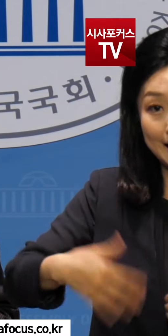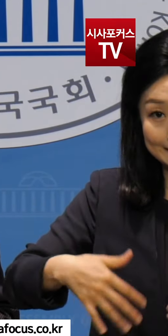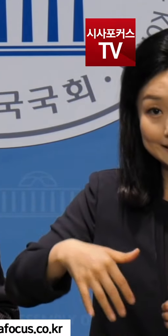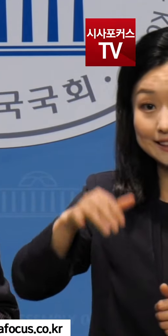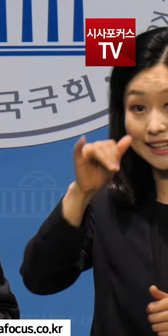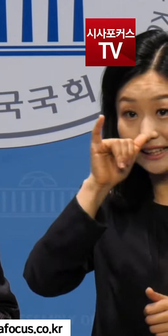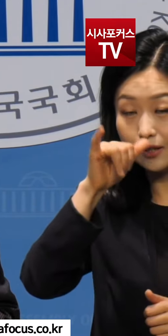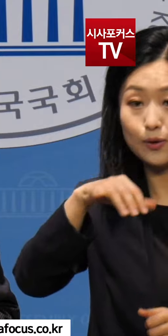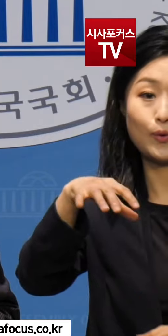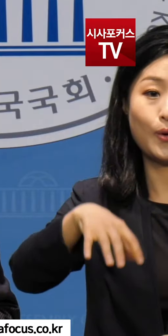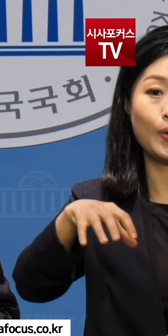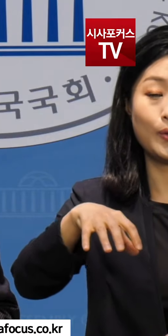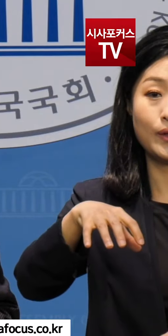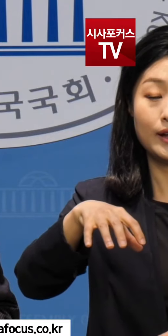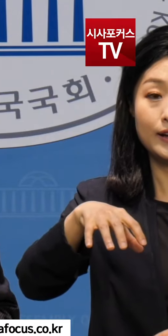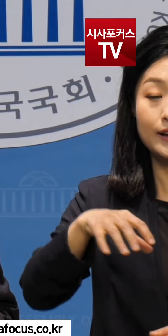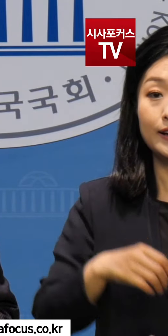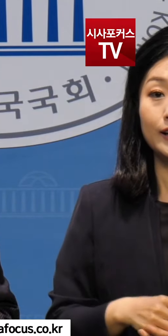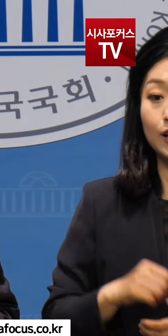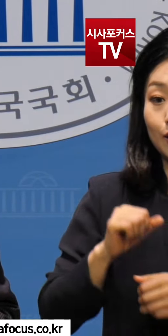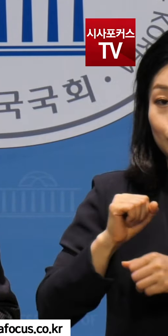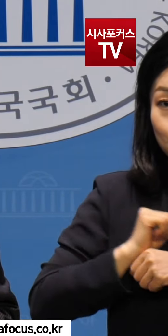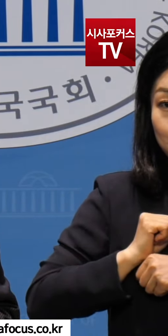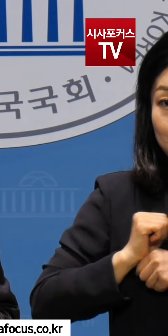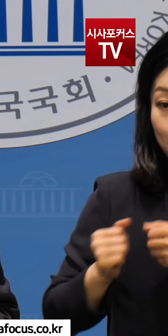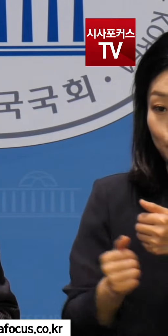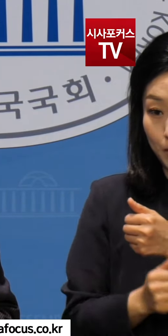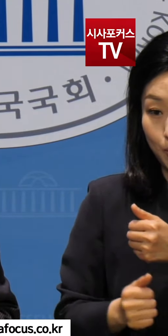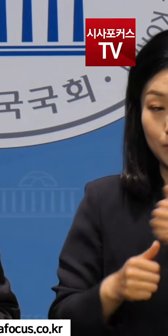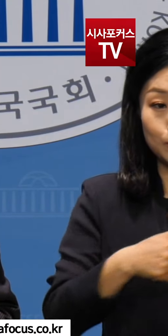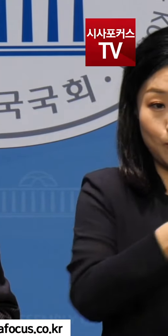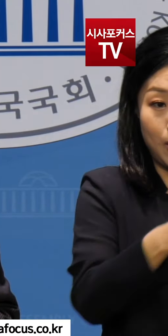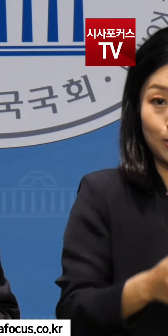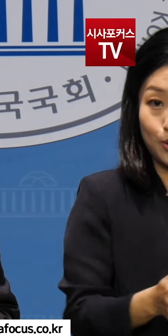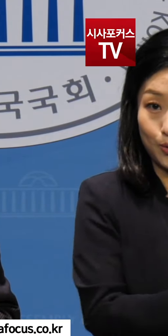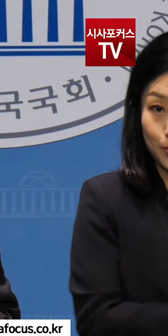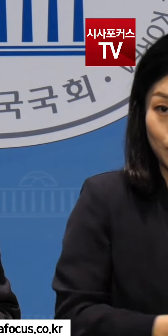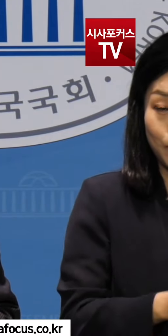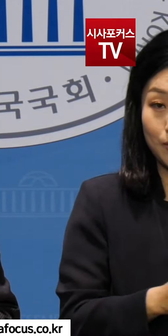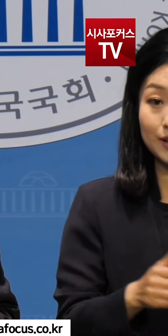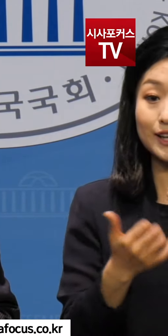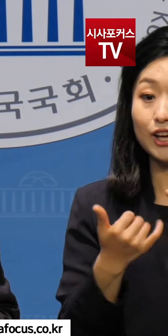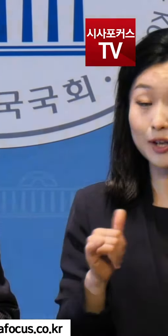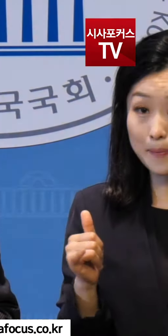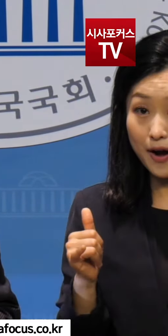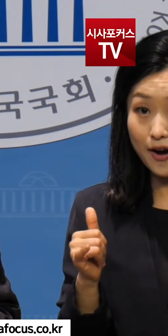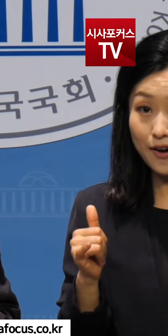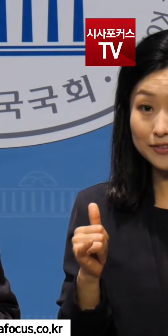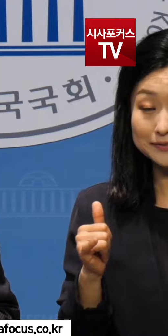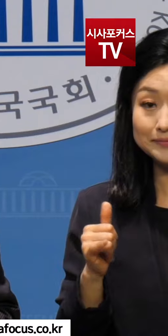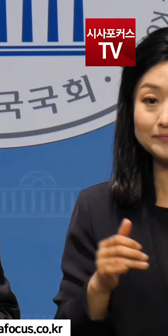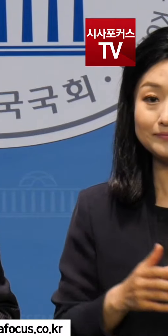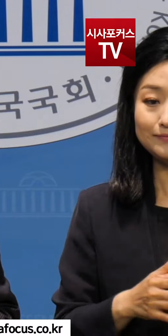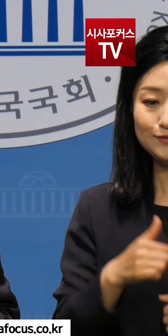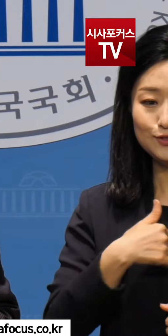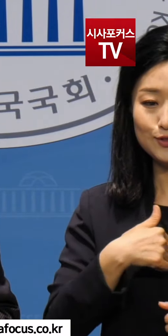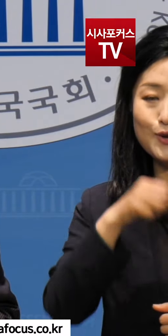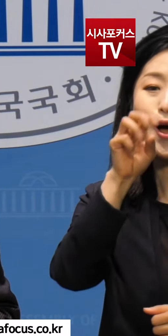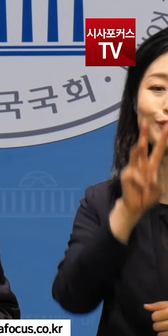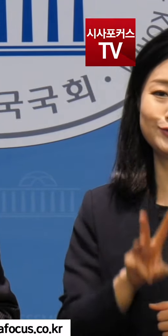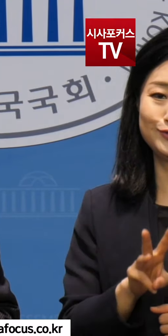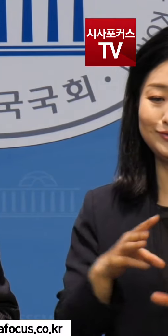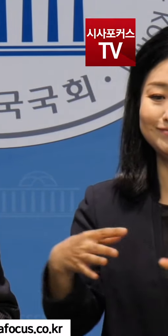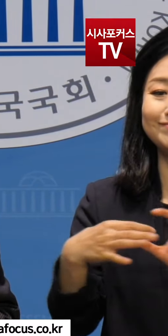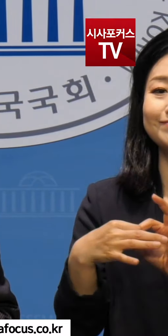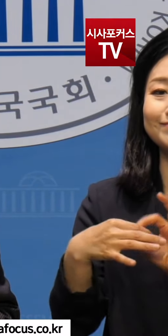도움이 절실한 국방위원과 환경노동위 6분을 팀 광주 국회의원으로 모시게